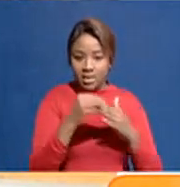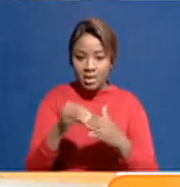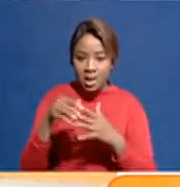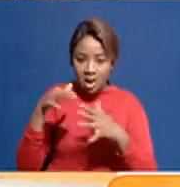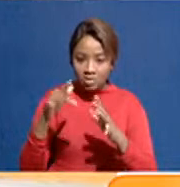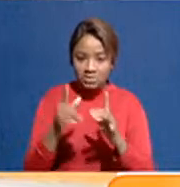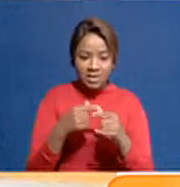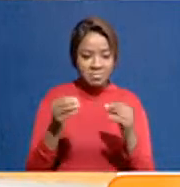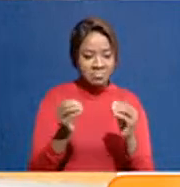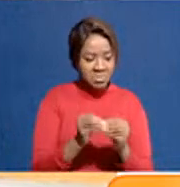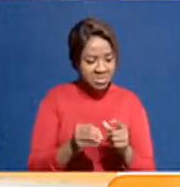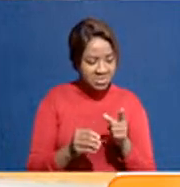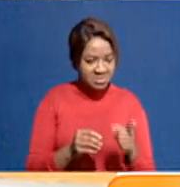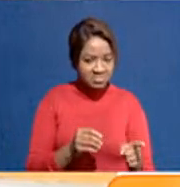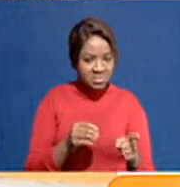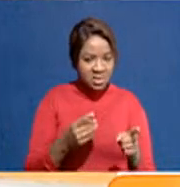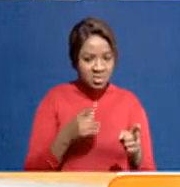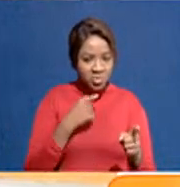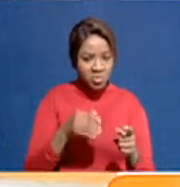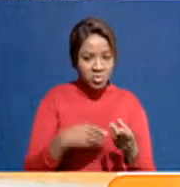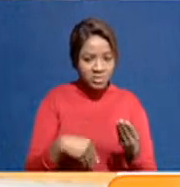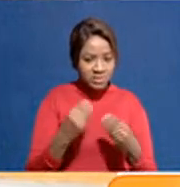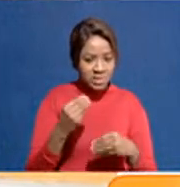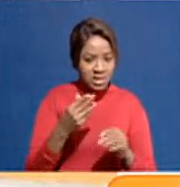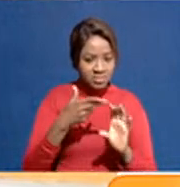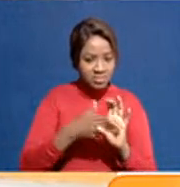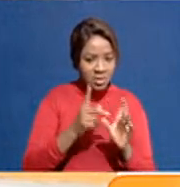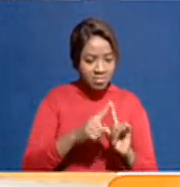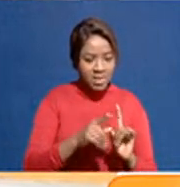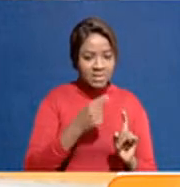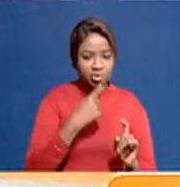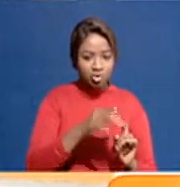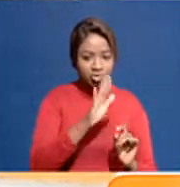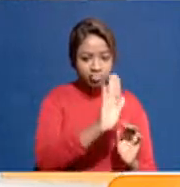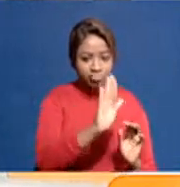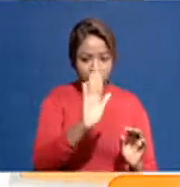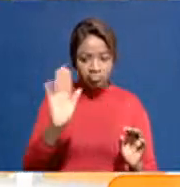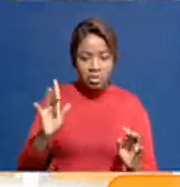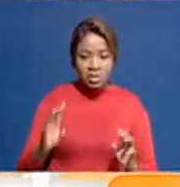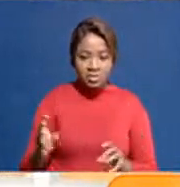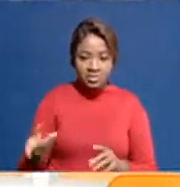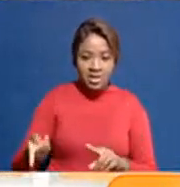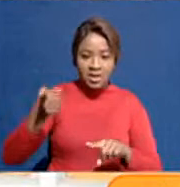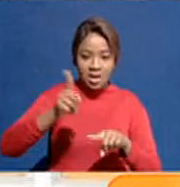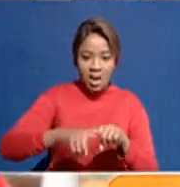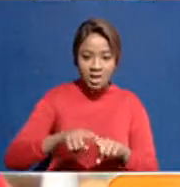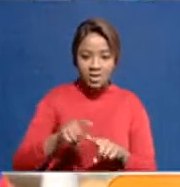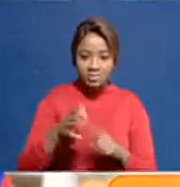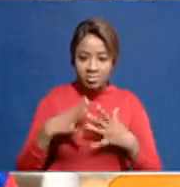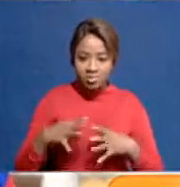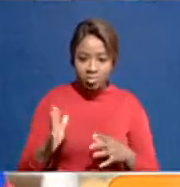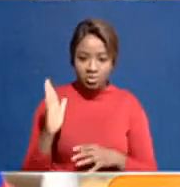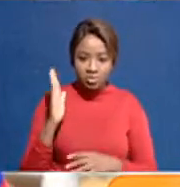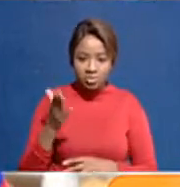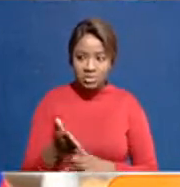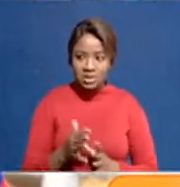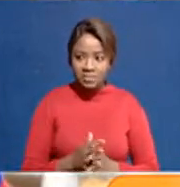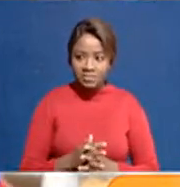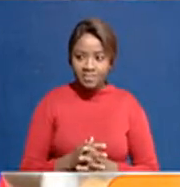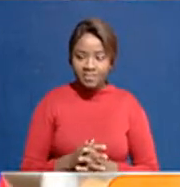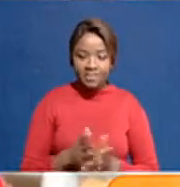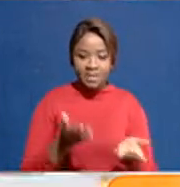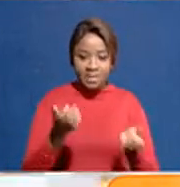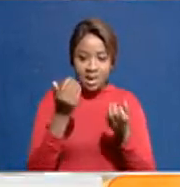nikapata wenzangu na ambao wanauza mafuta wamesimamishwa hapo na wakapatiwa wanaume wengine wawasimamie hapo. Atufunga mikono